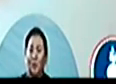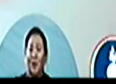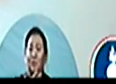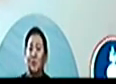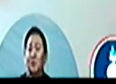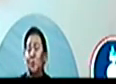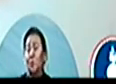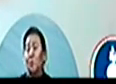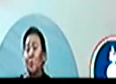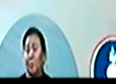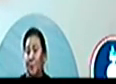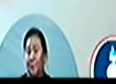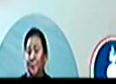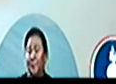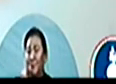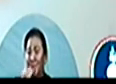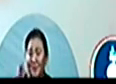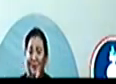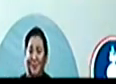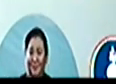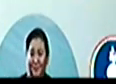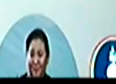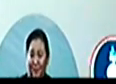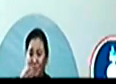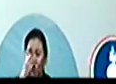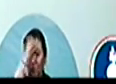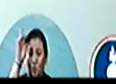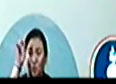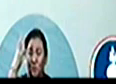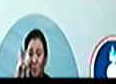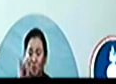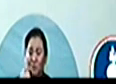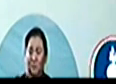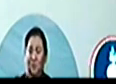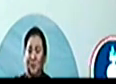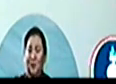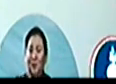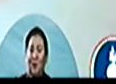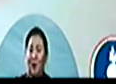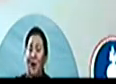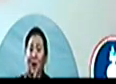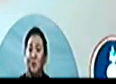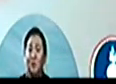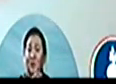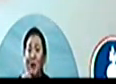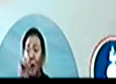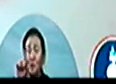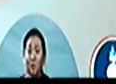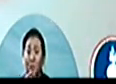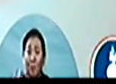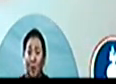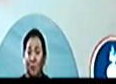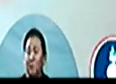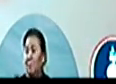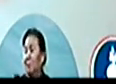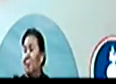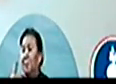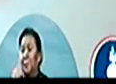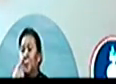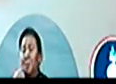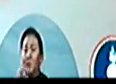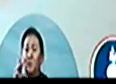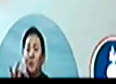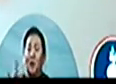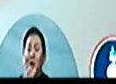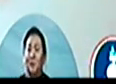байгаа төр албагчдыг бол хариуцлага тооцож болоод итдик. Дээрээ гүйдэл болохгүй, доороо суудлаа авахгүй гэдэг шиг Төрийн өндөр албан тушаалтнууд нөрөө ёс зүйн болоод хуулийн